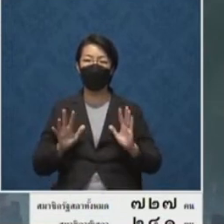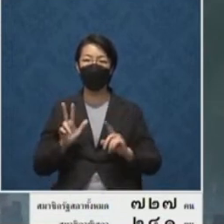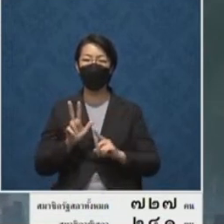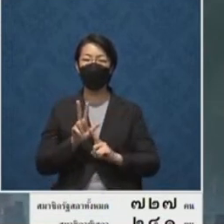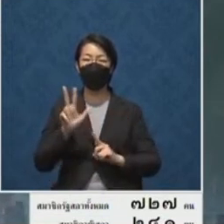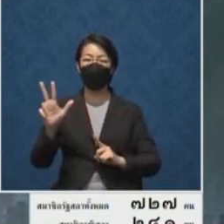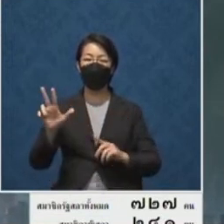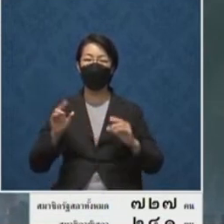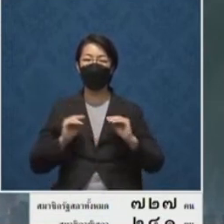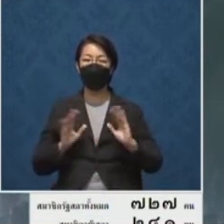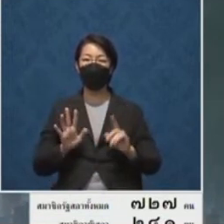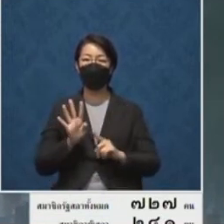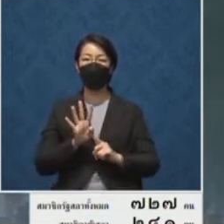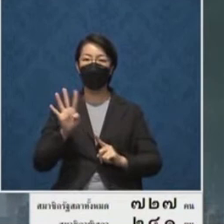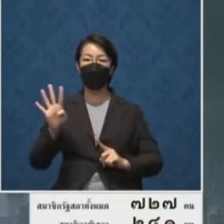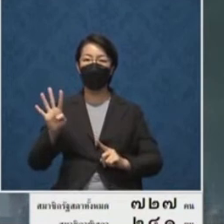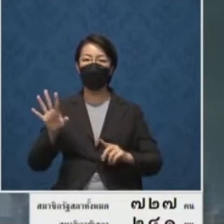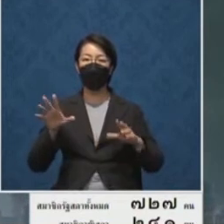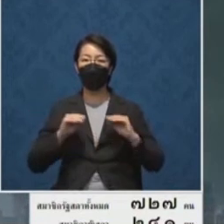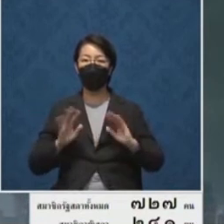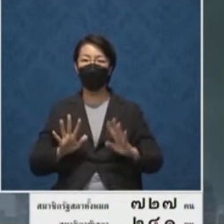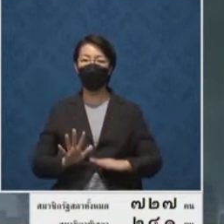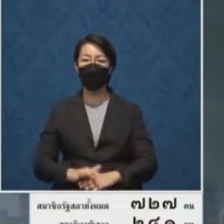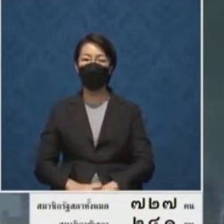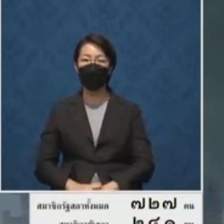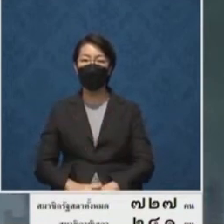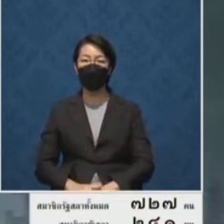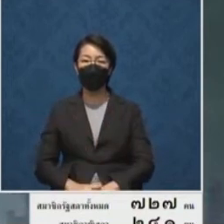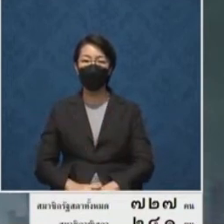การ3ไม่รับหลักการและ4ไม่รับหลักการครับ